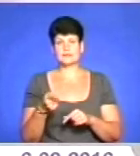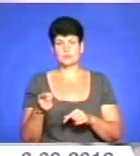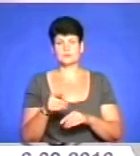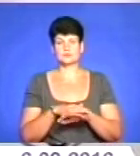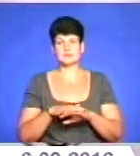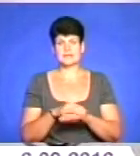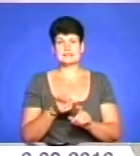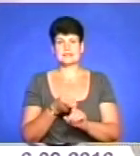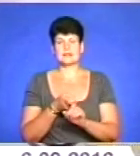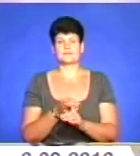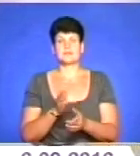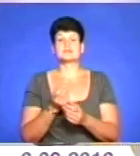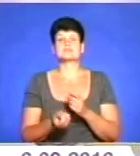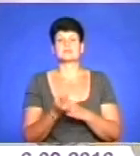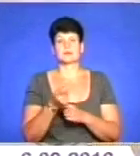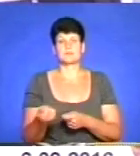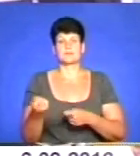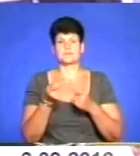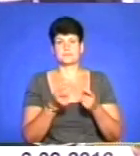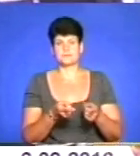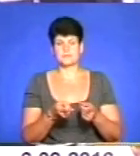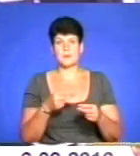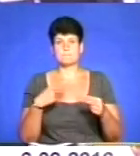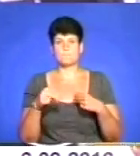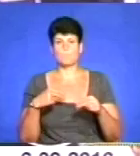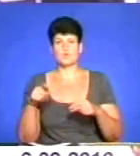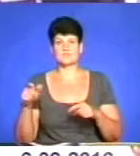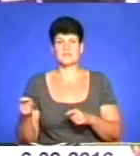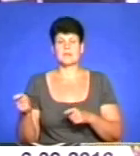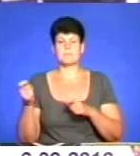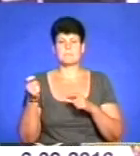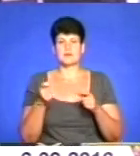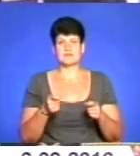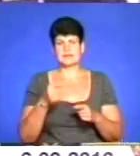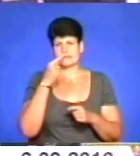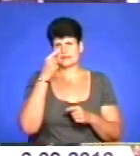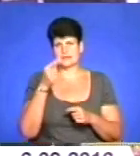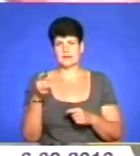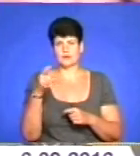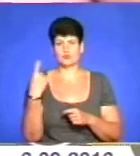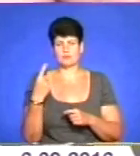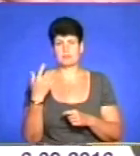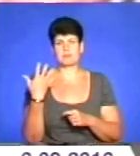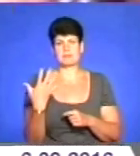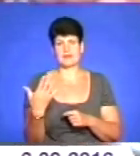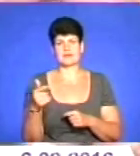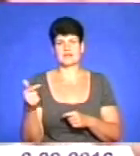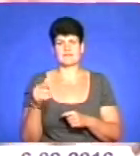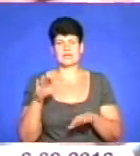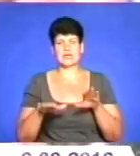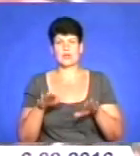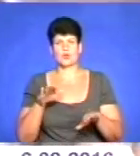напряму залежить від того, звідки вона привезена. Продавці, що приїхали з далеких районів області, ставлять ціну 5 гривень за